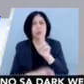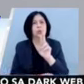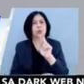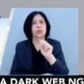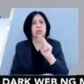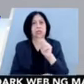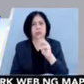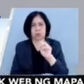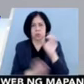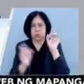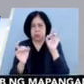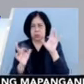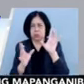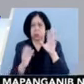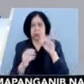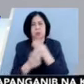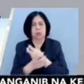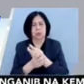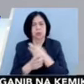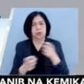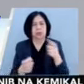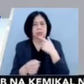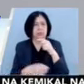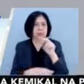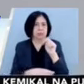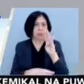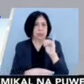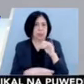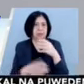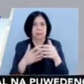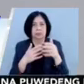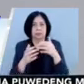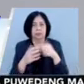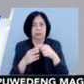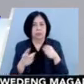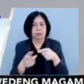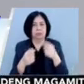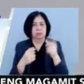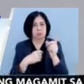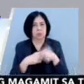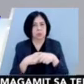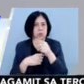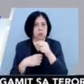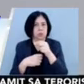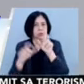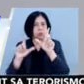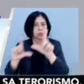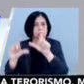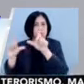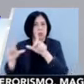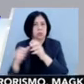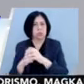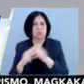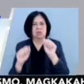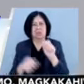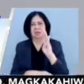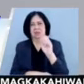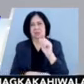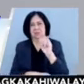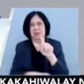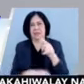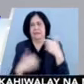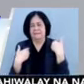radioactive material. Ayon sa NBI, kahit na mabigat ang implikasyon ng ginawa ng mga suspect, bailable ang kasong kinakaharap ng mga ito